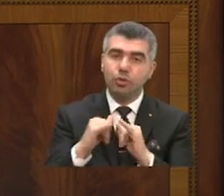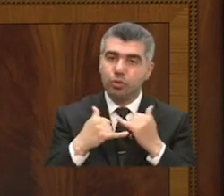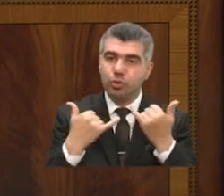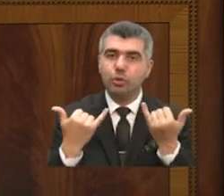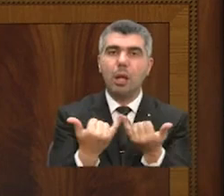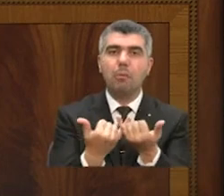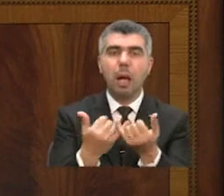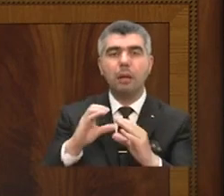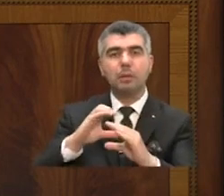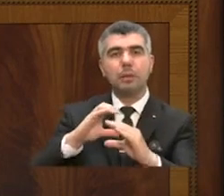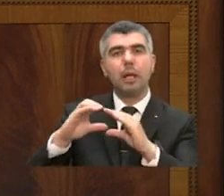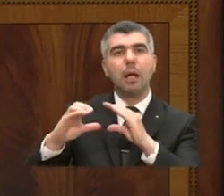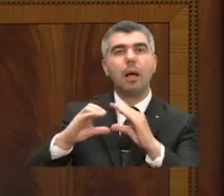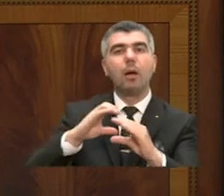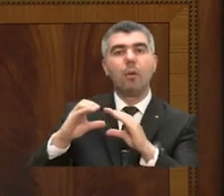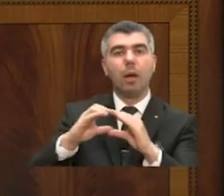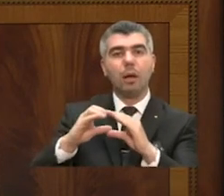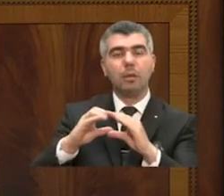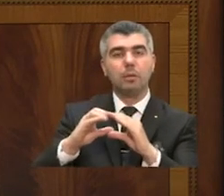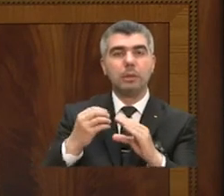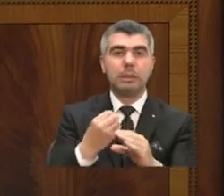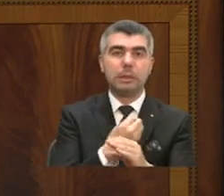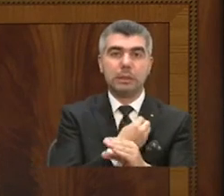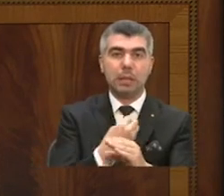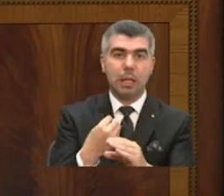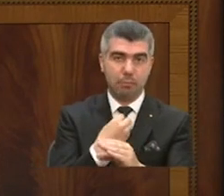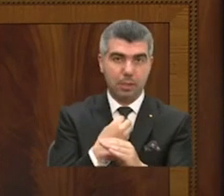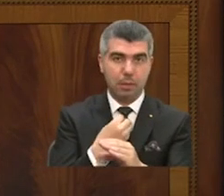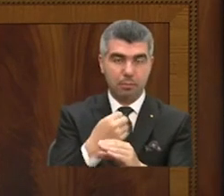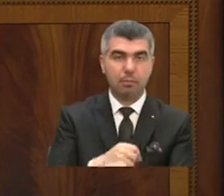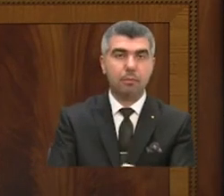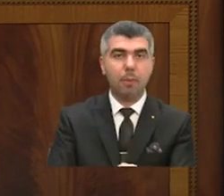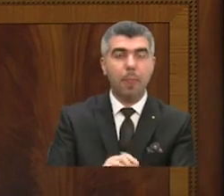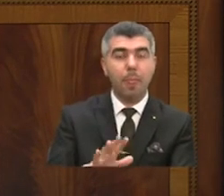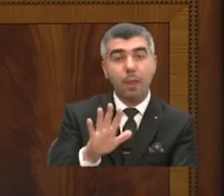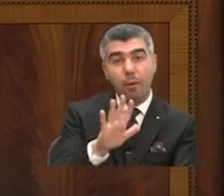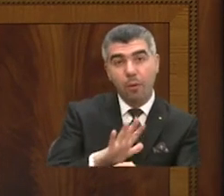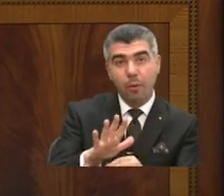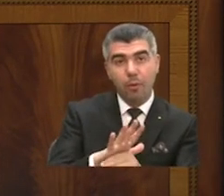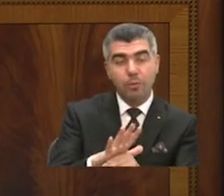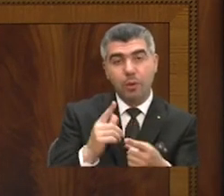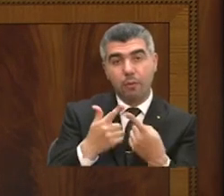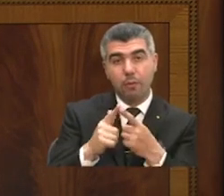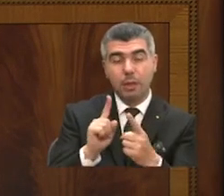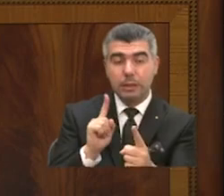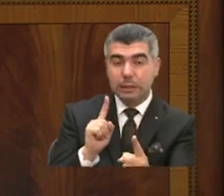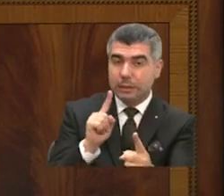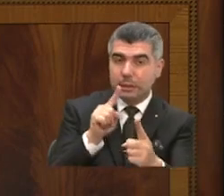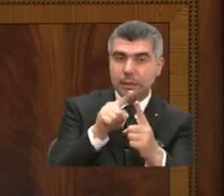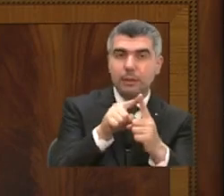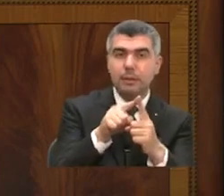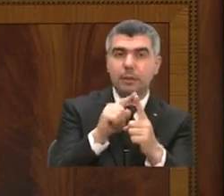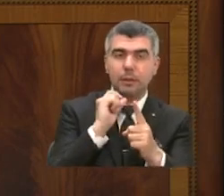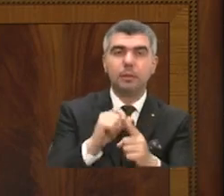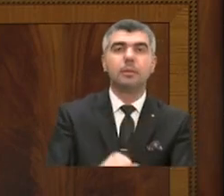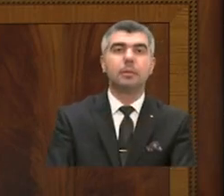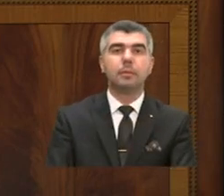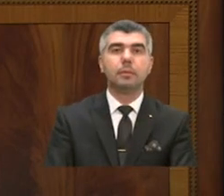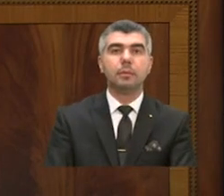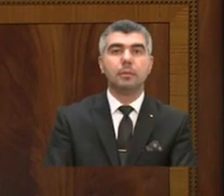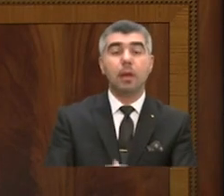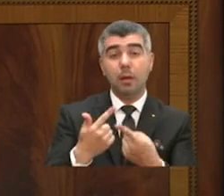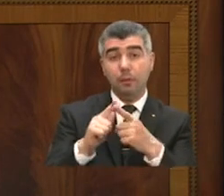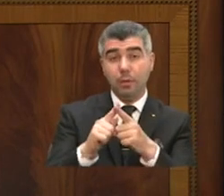الاجتماعي القطاعي في الصحة وفق توجهها الرامي لتعزيز